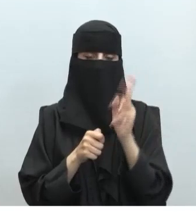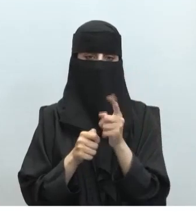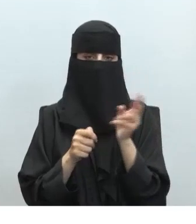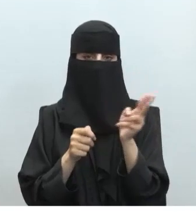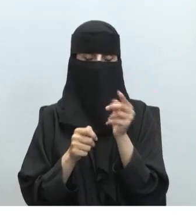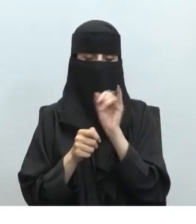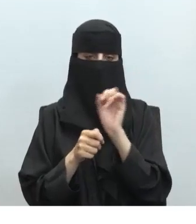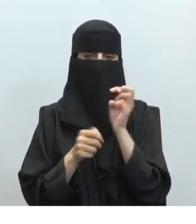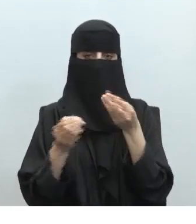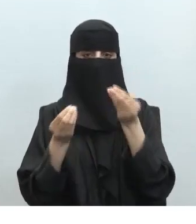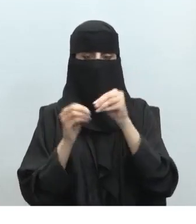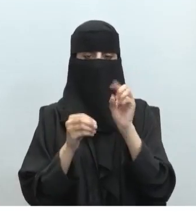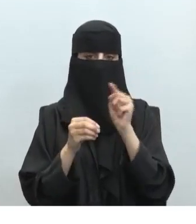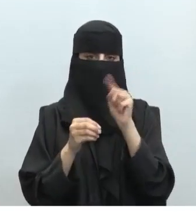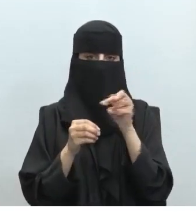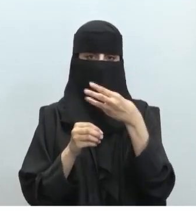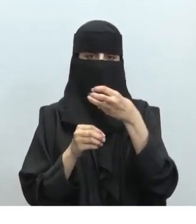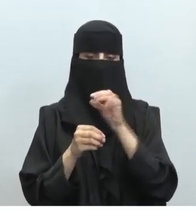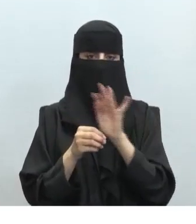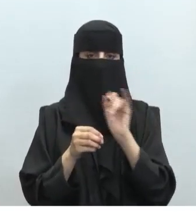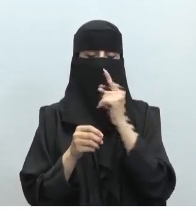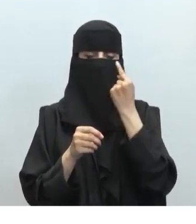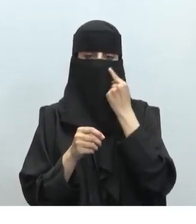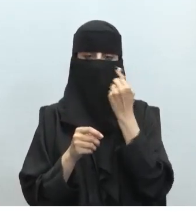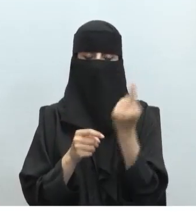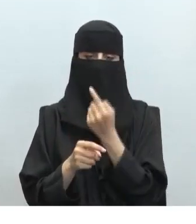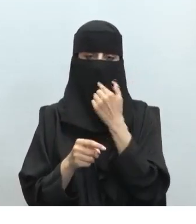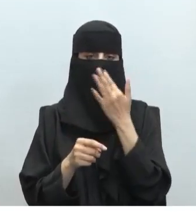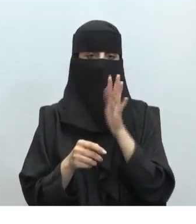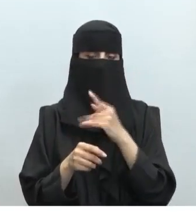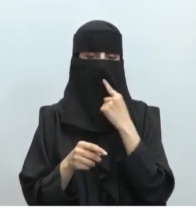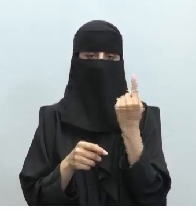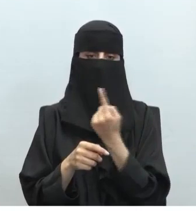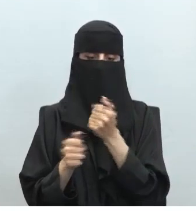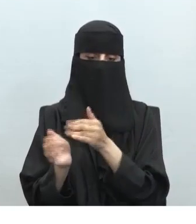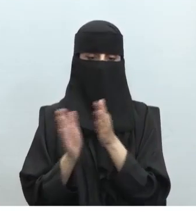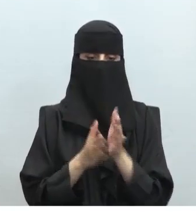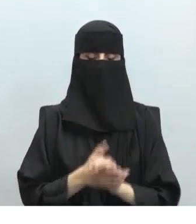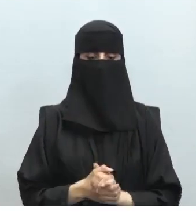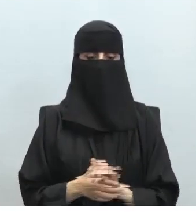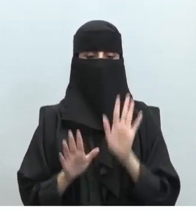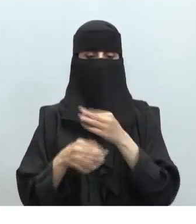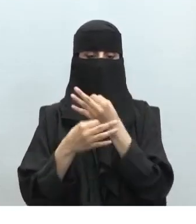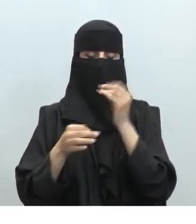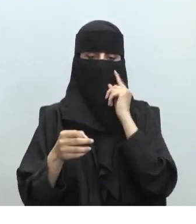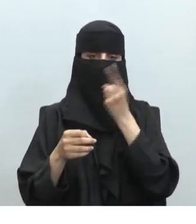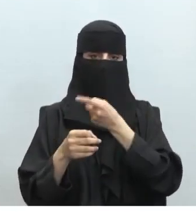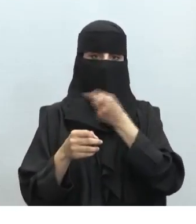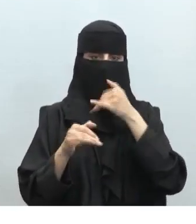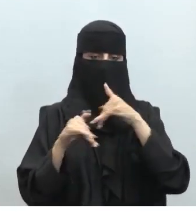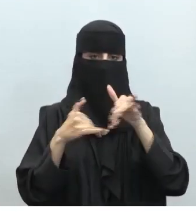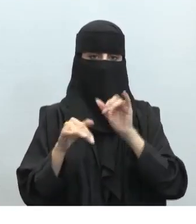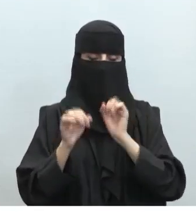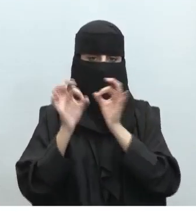المريض يستطيع ان يعيش بشكل طبيعي ثم تعرفنا سويا على مخطط السلاله ماذا